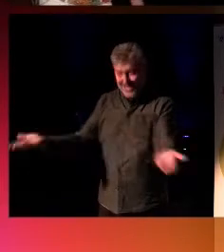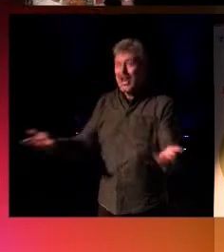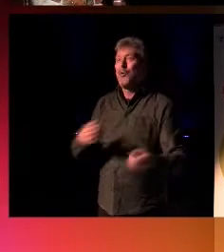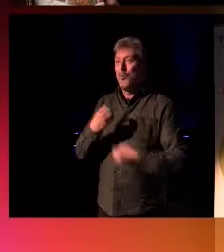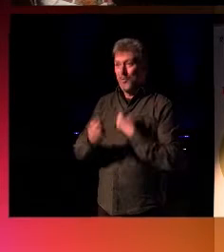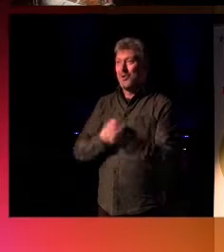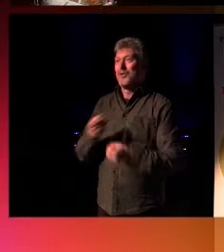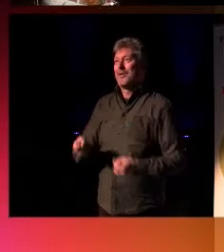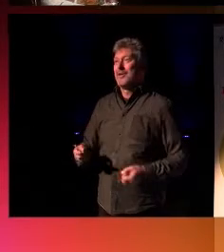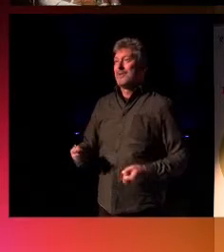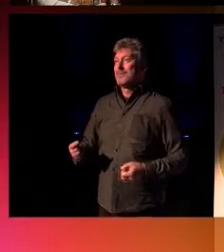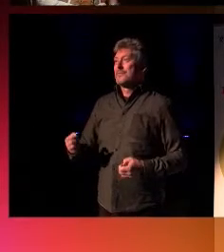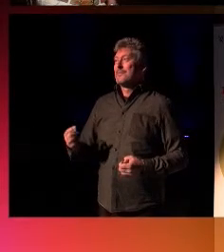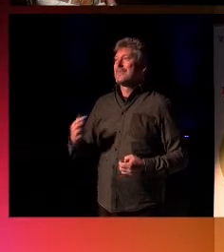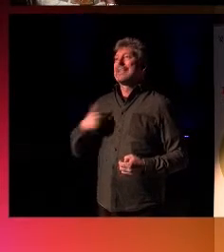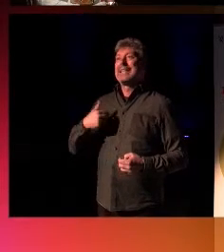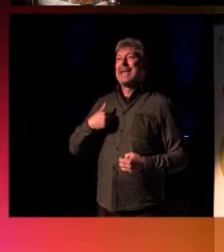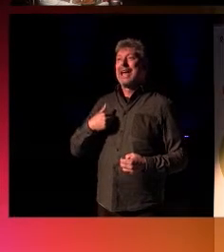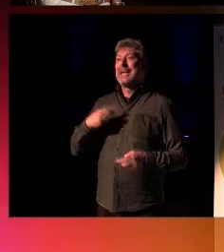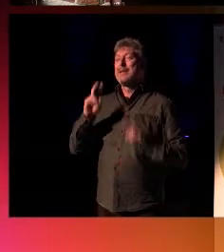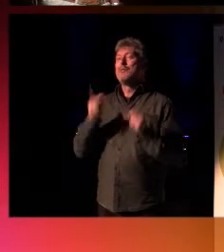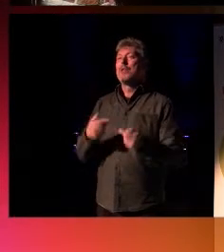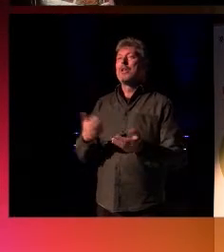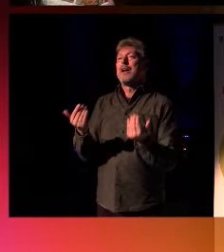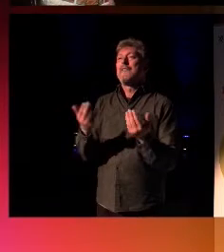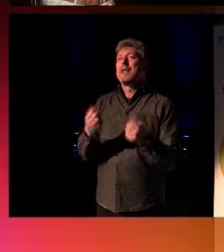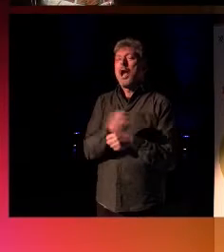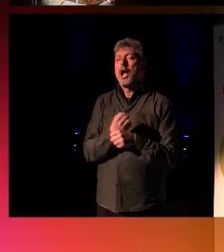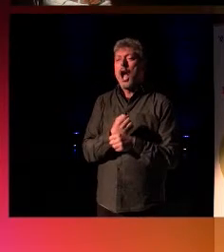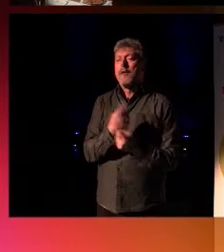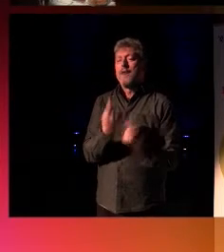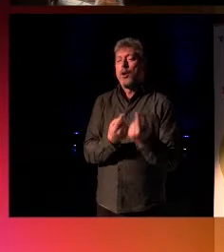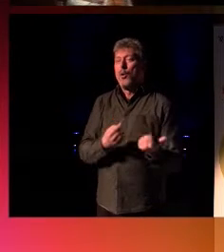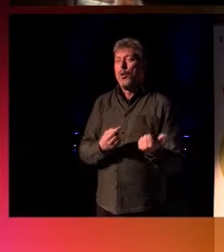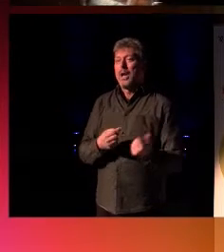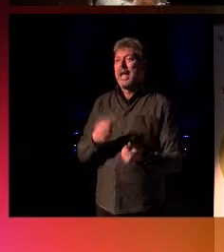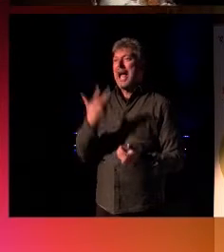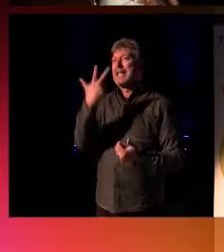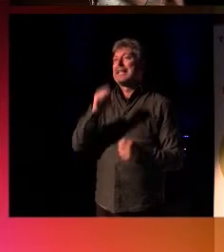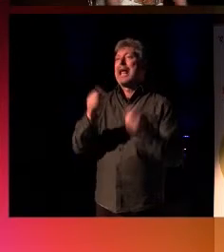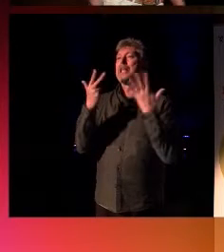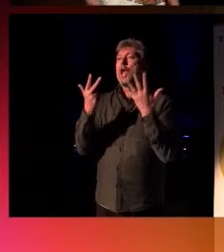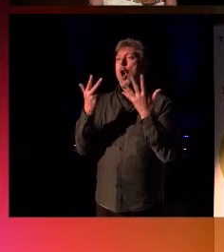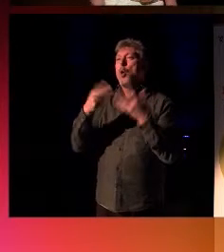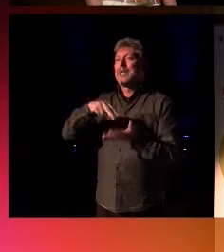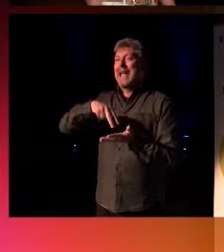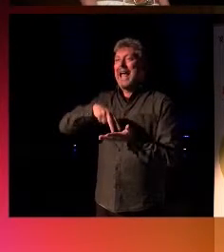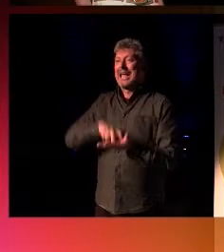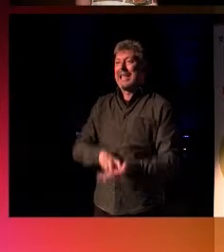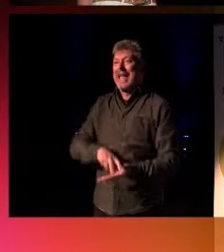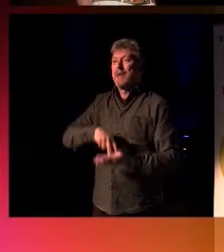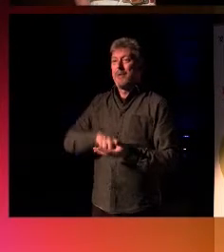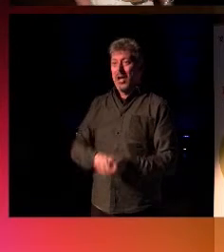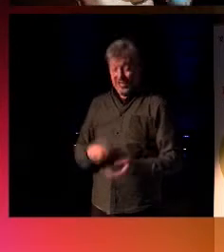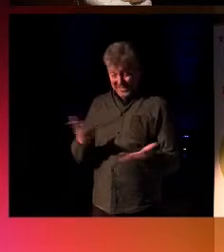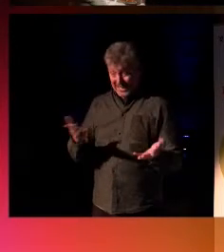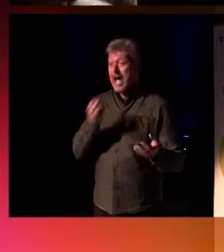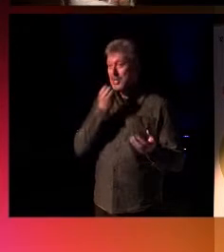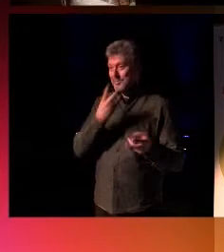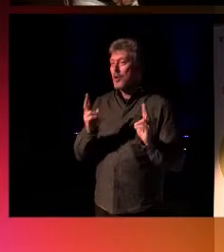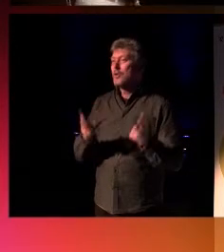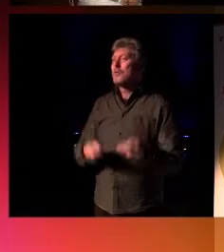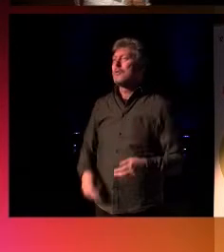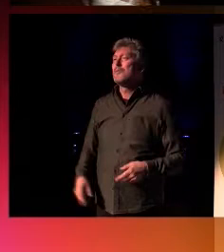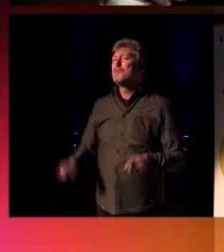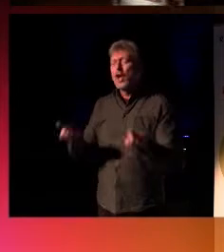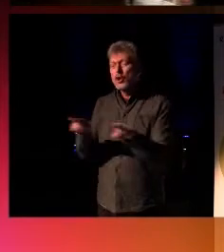Jeg rekker 38 dype knebøy når jeg venter på kaffekoppen min. Det det også lurt å gjøre, I stedet for bare å stå og henge. Så det